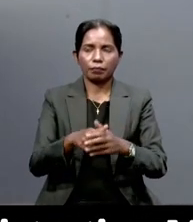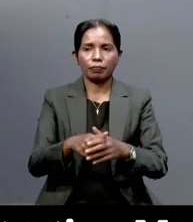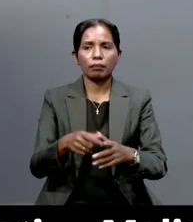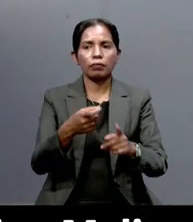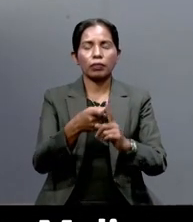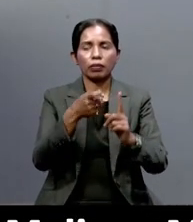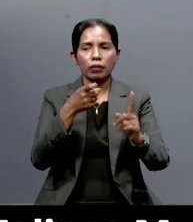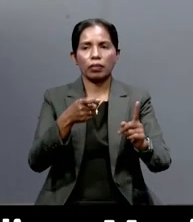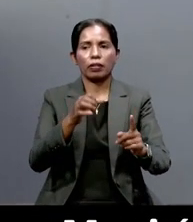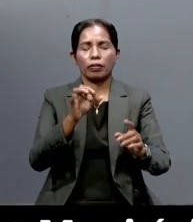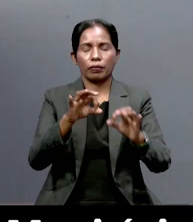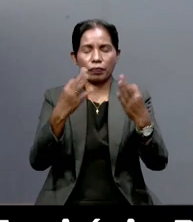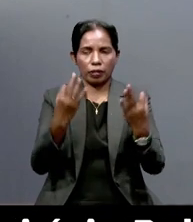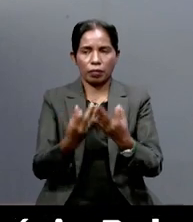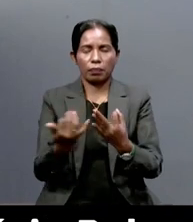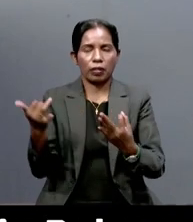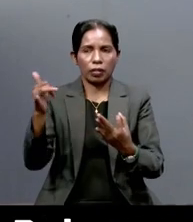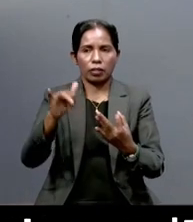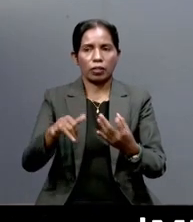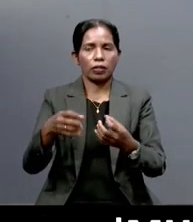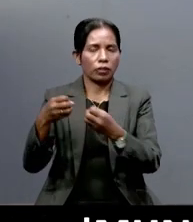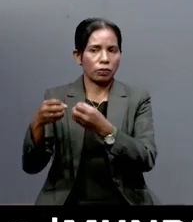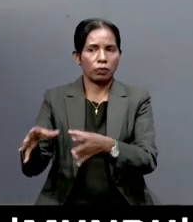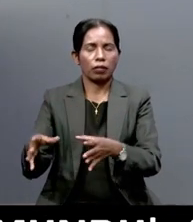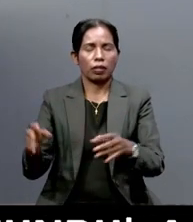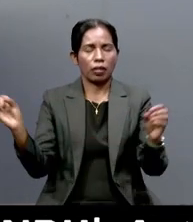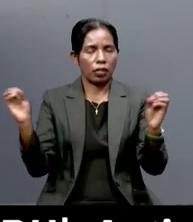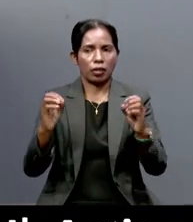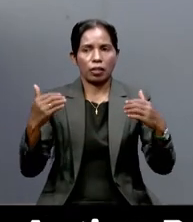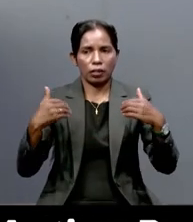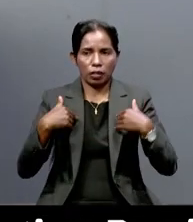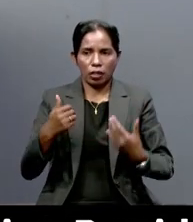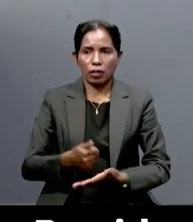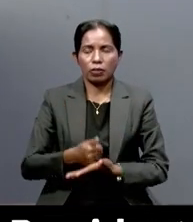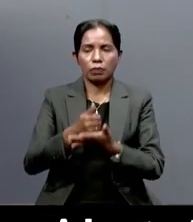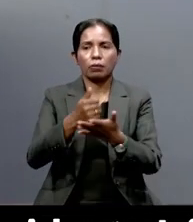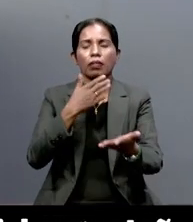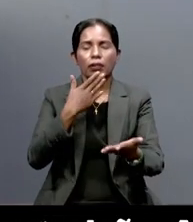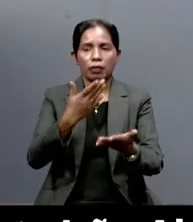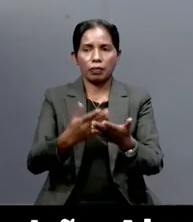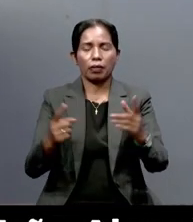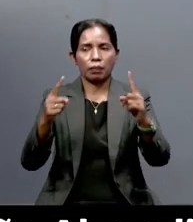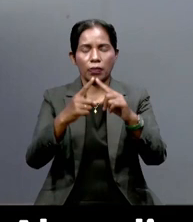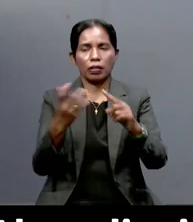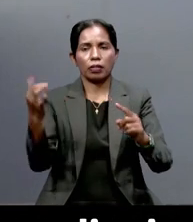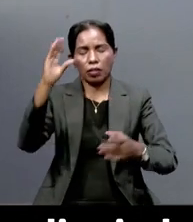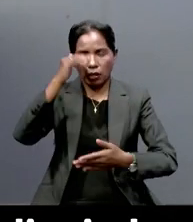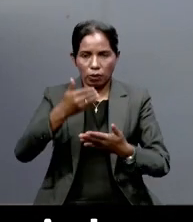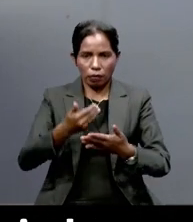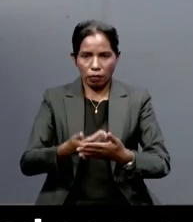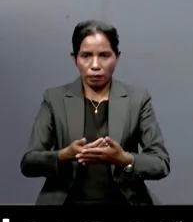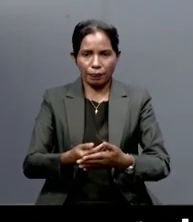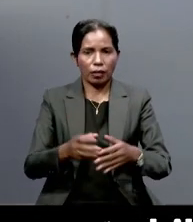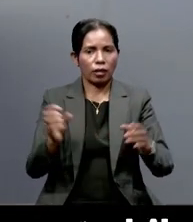husi familia ser nebe maka ladung iha atendimento dia. Ba ser ne uang, ladung